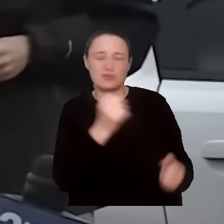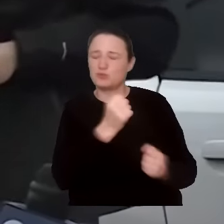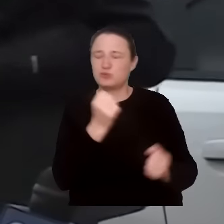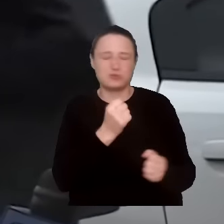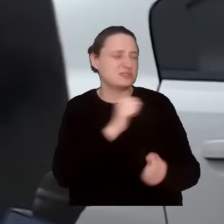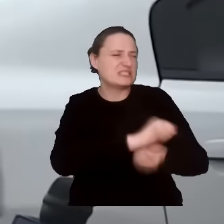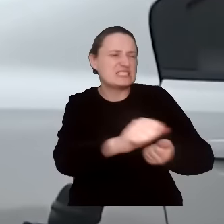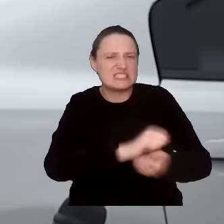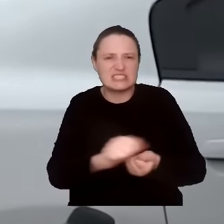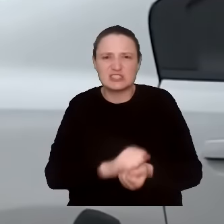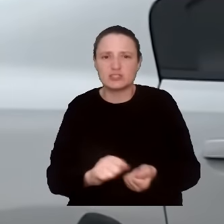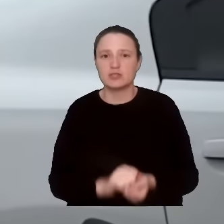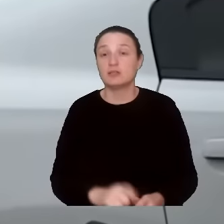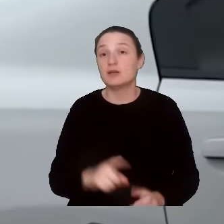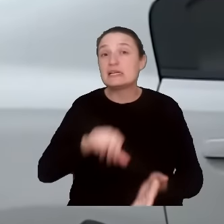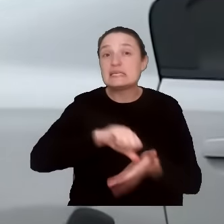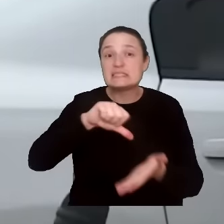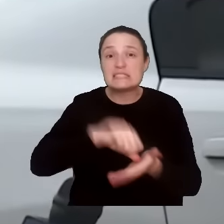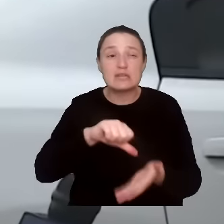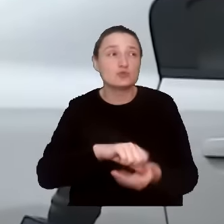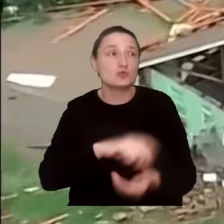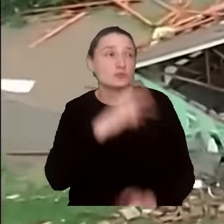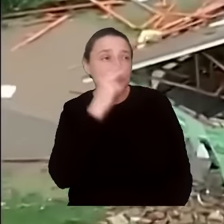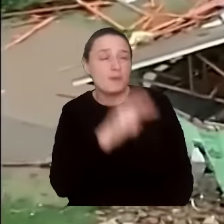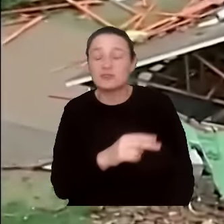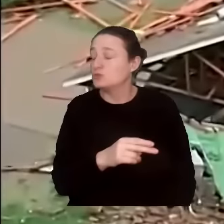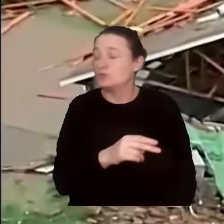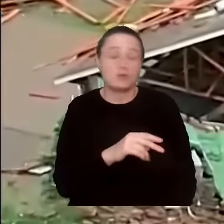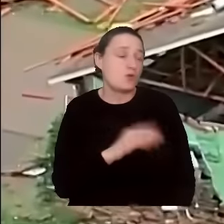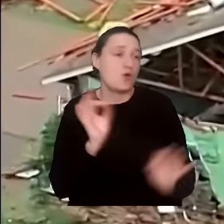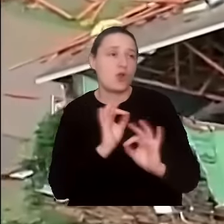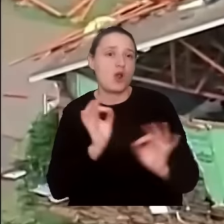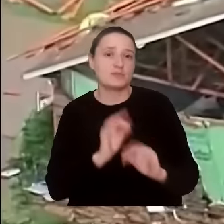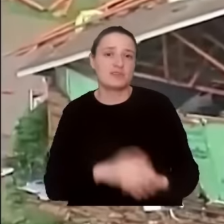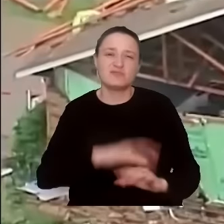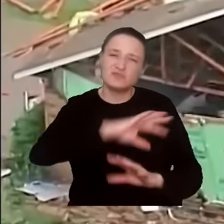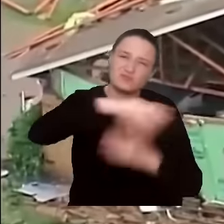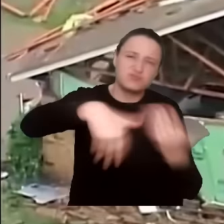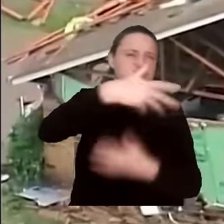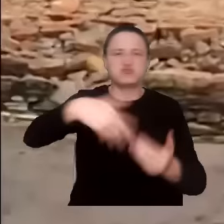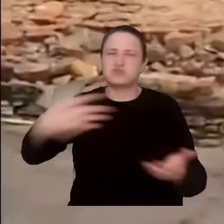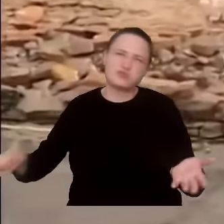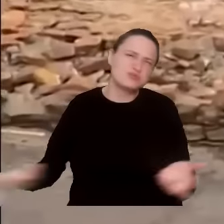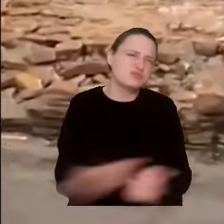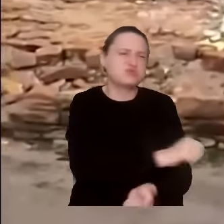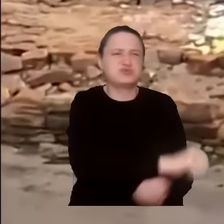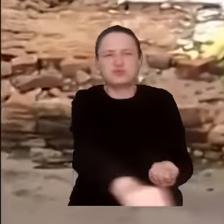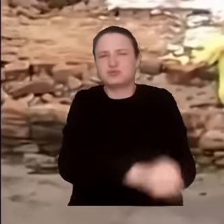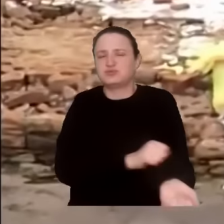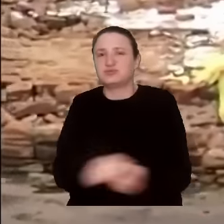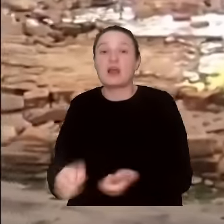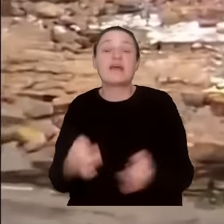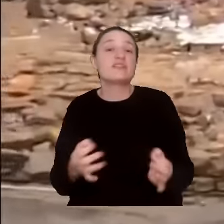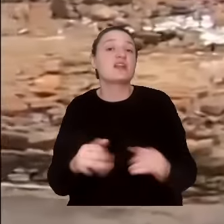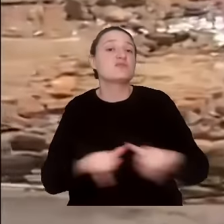To, co zobaczyłem w centrum Sulphur, to jest niewiarygodne. Żywioł zmiatał wszystko, co spotkał na swojej drodze. Teraz najważniejsza dla władz Oklahomy